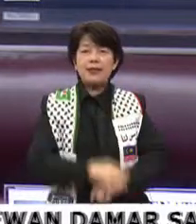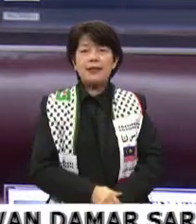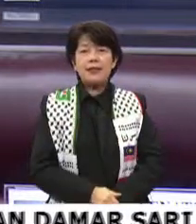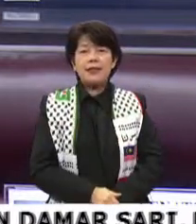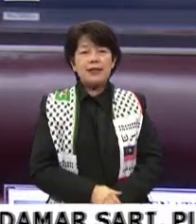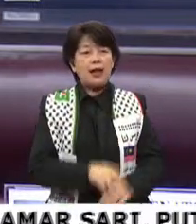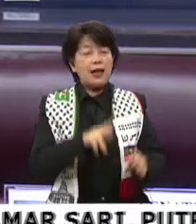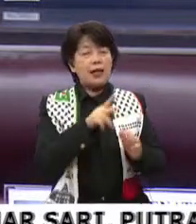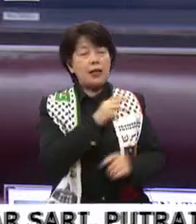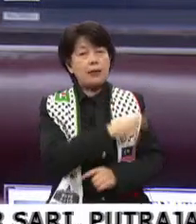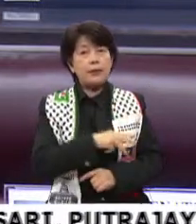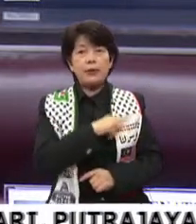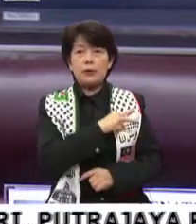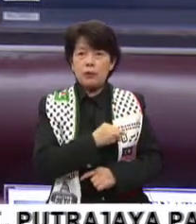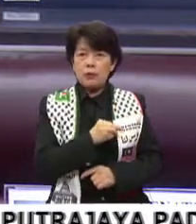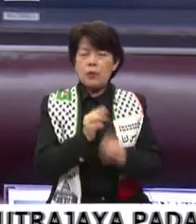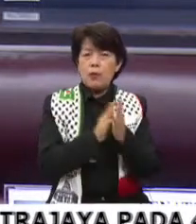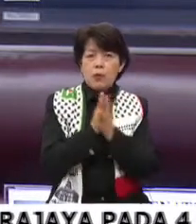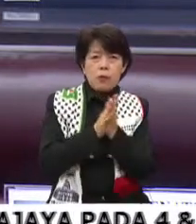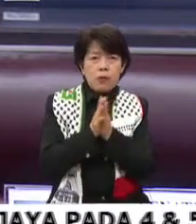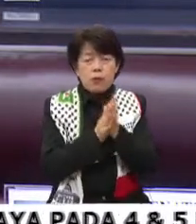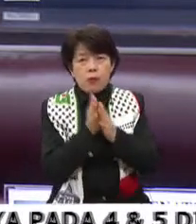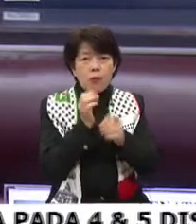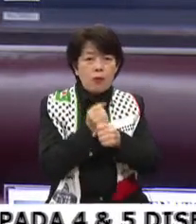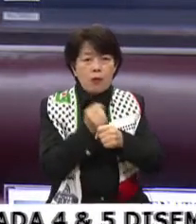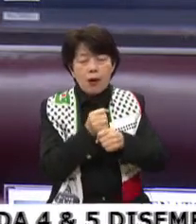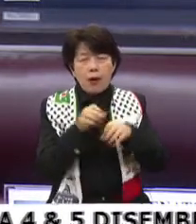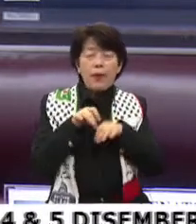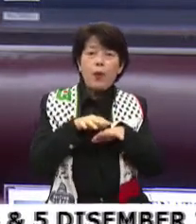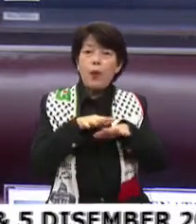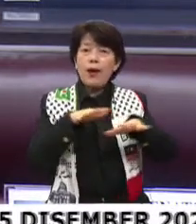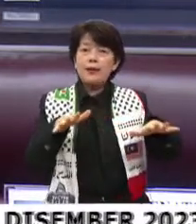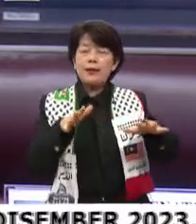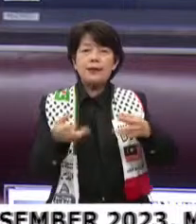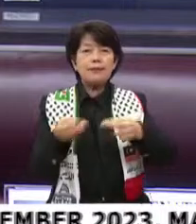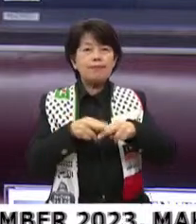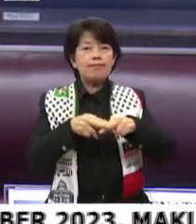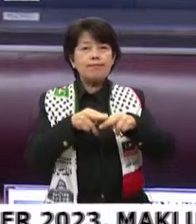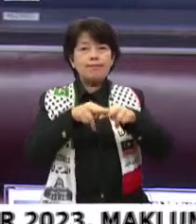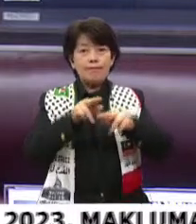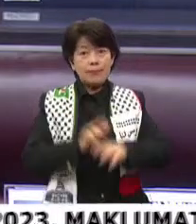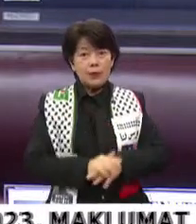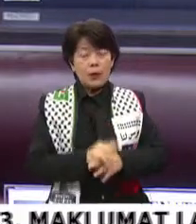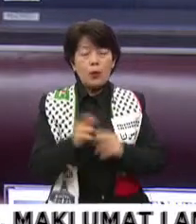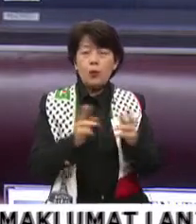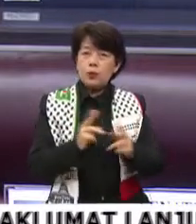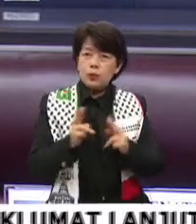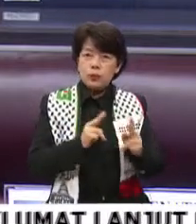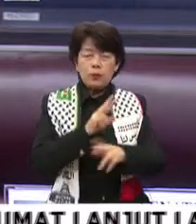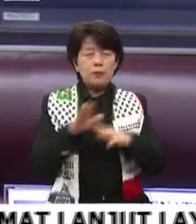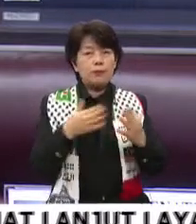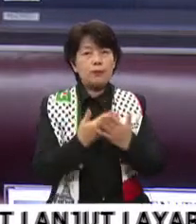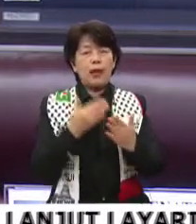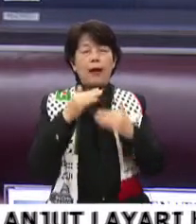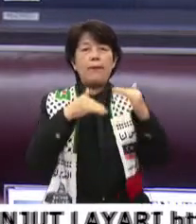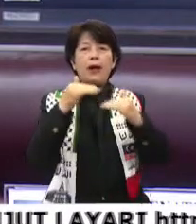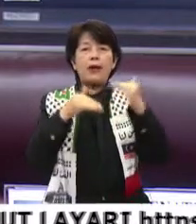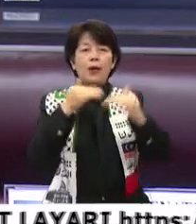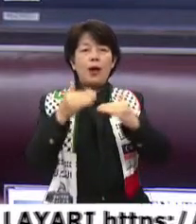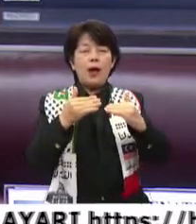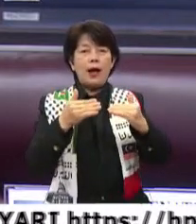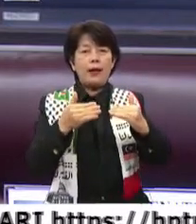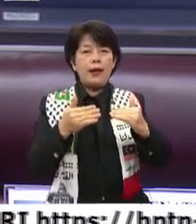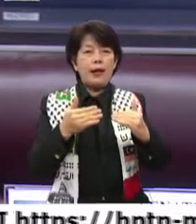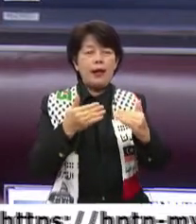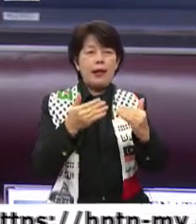Kementerian sedang berusaha untuk meluaskan lagi usaha-usaha untuk membangunkan ramai lagi